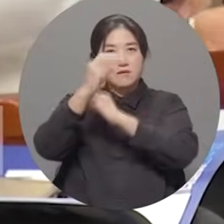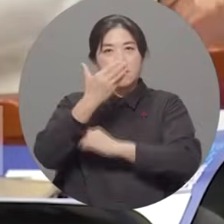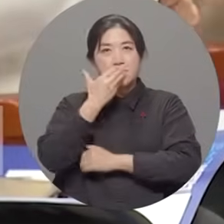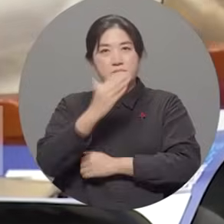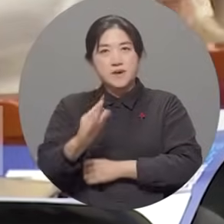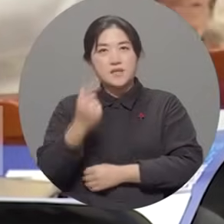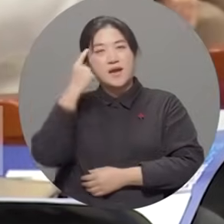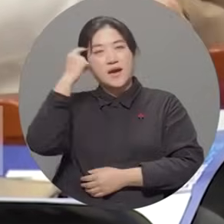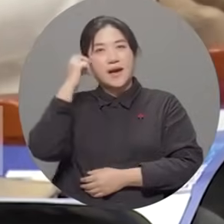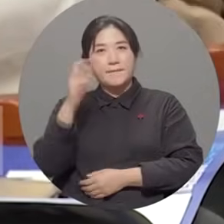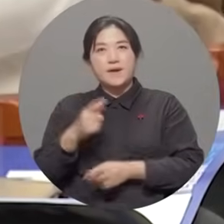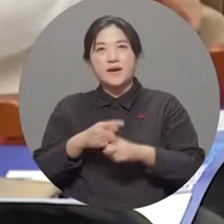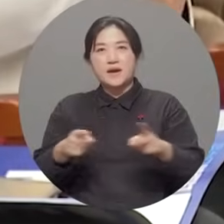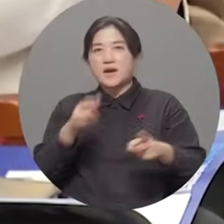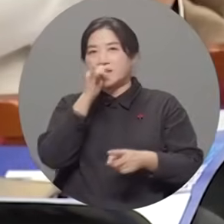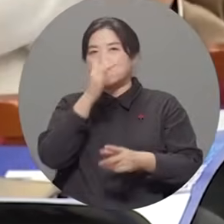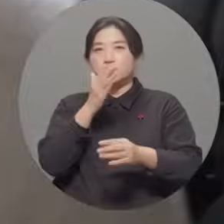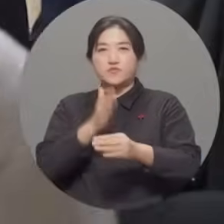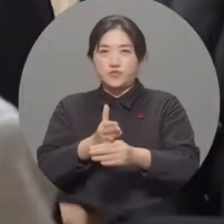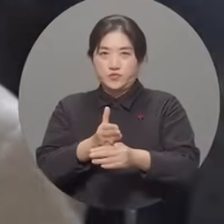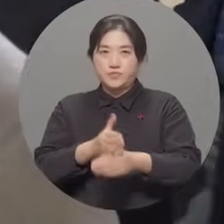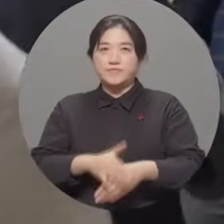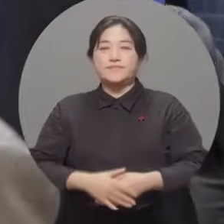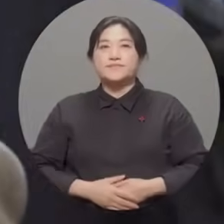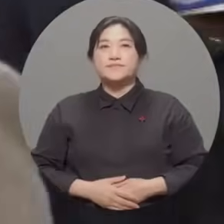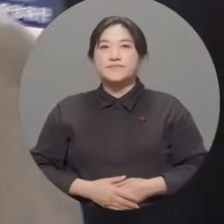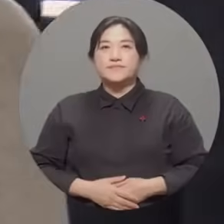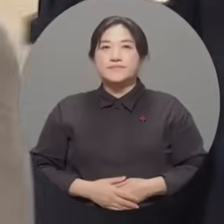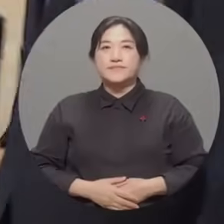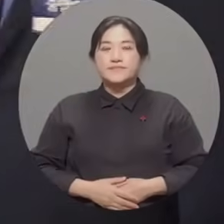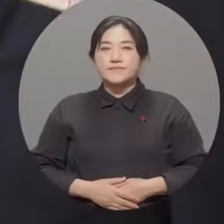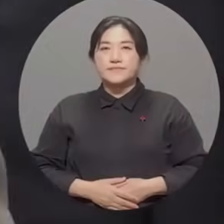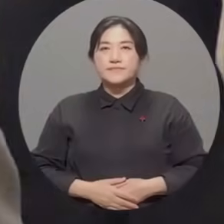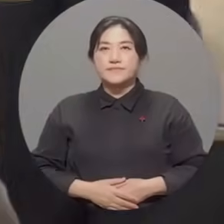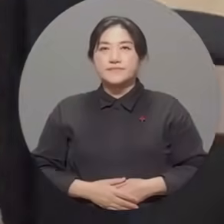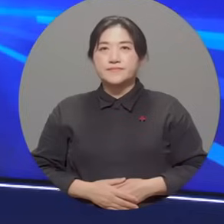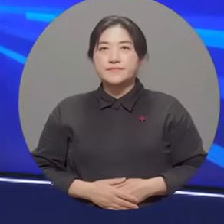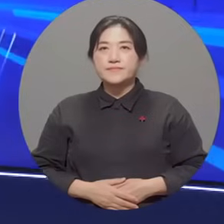될 것이라는 관측이 나오고 있습니다. MBC 뉴스 김건희입니다.